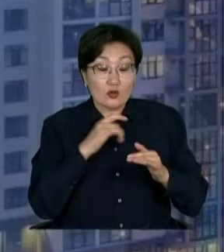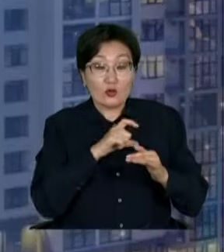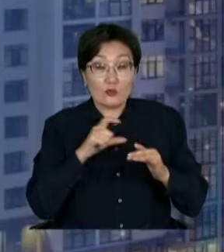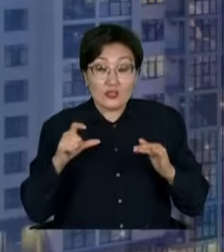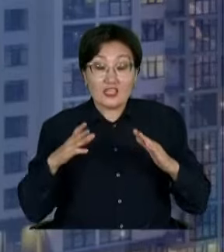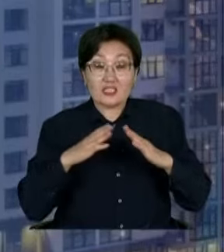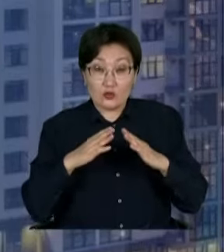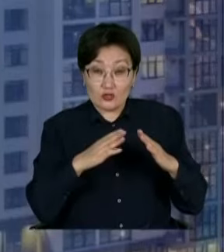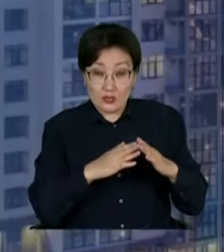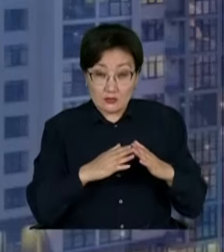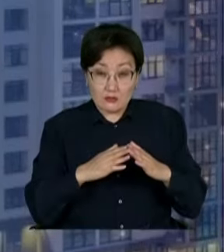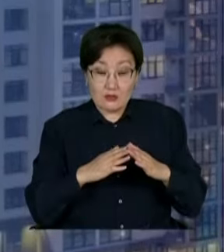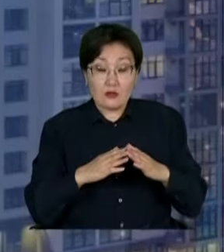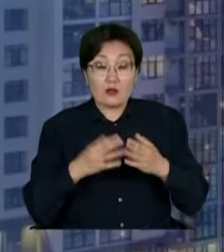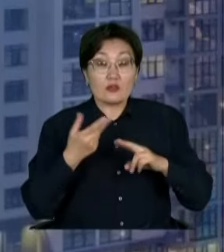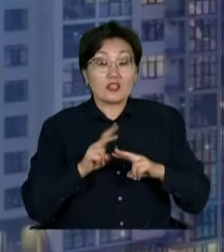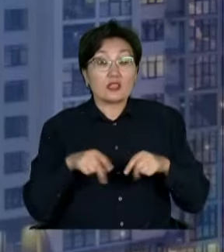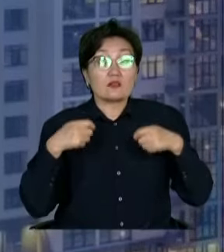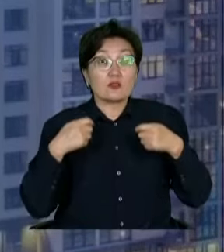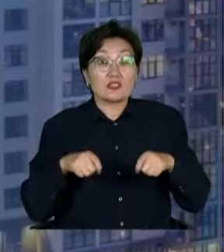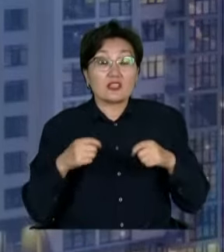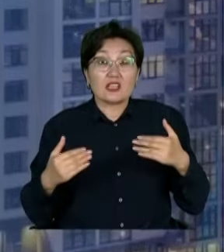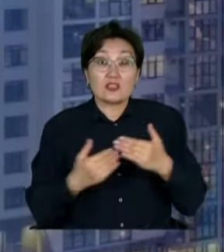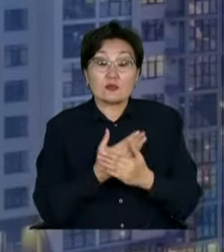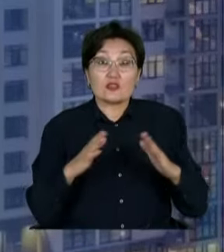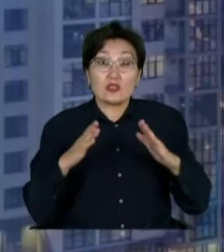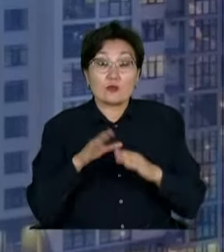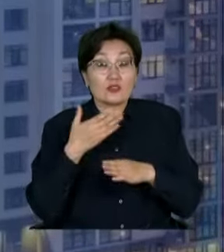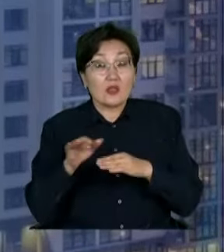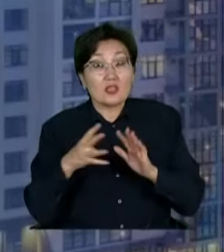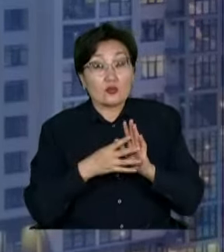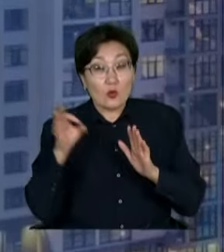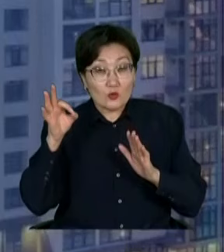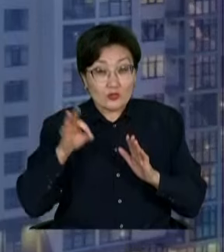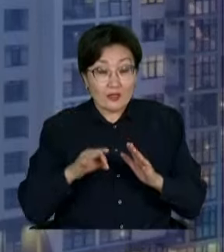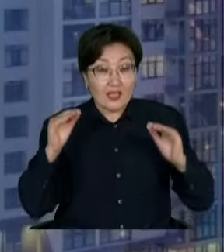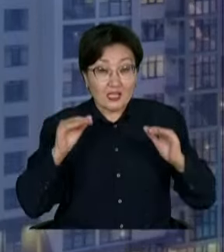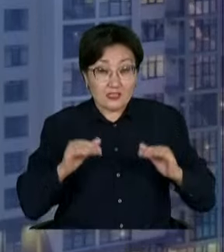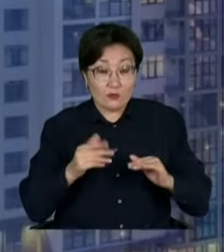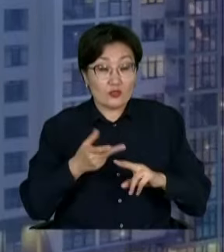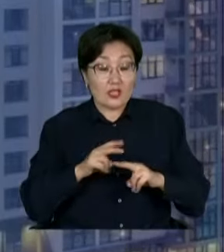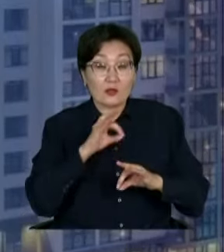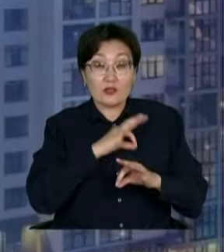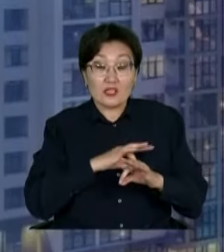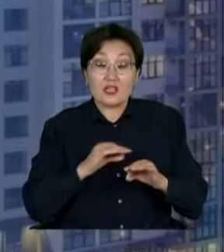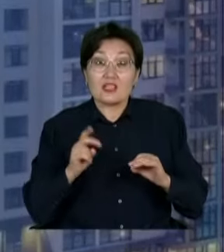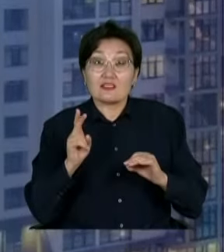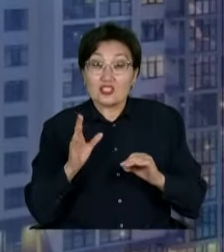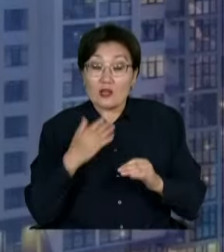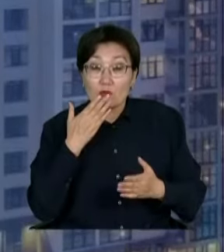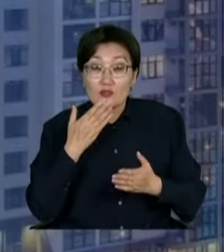пәтерлі тұрғын жай. Айта кету керек, нарықтағы жаңа баспаналар үлесі 9%-ға азайған. Бұл қолданыстағы пәтерге